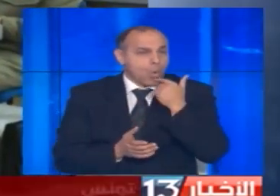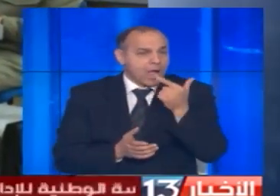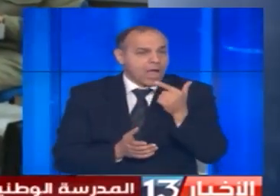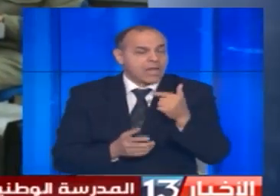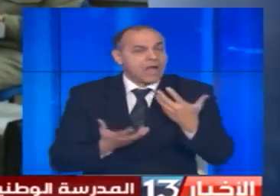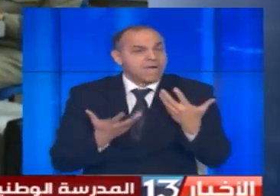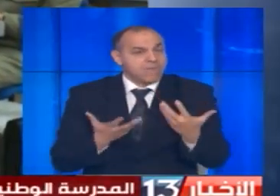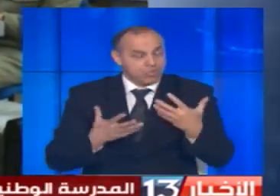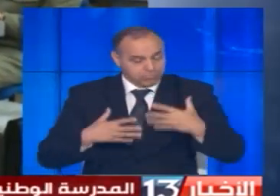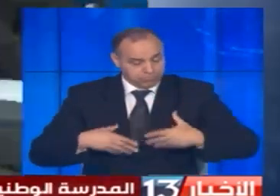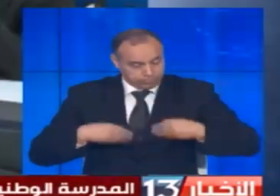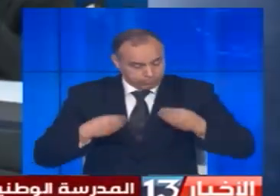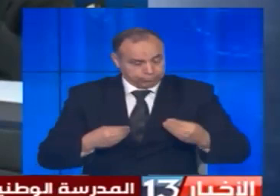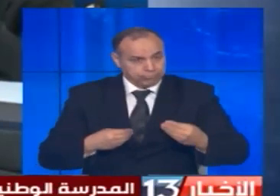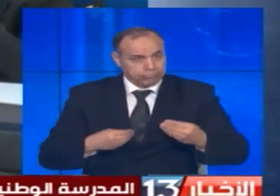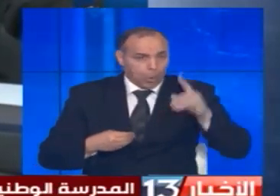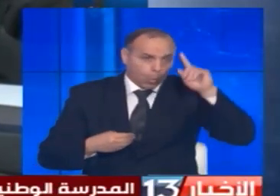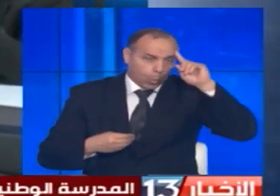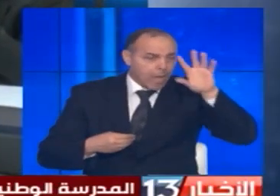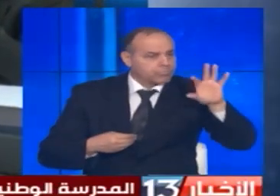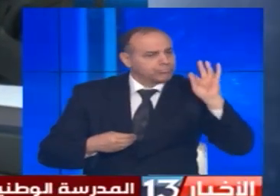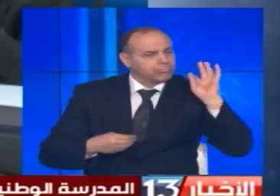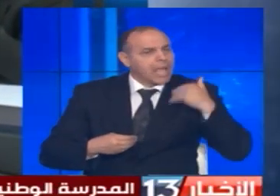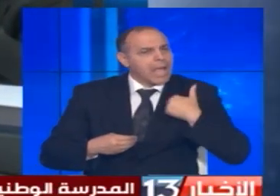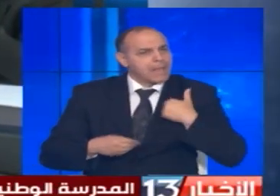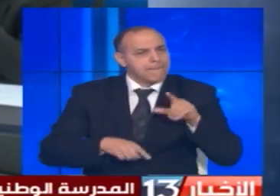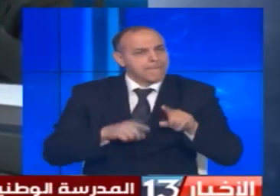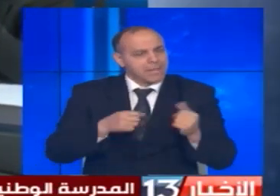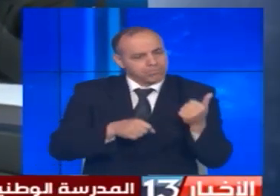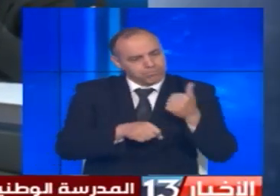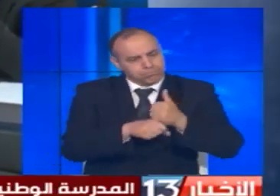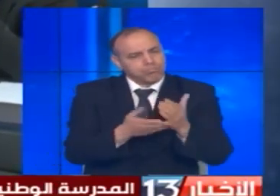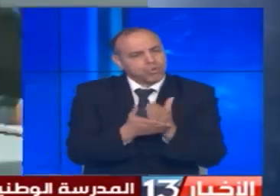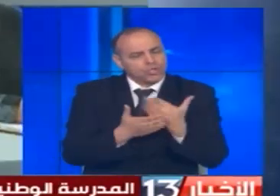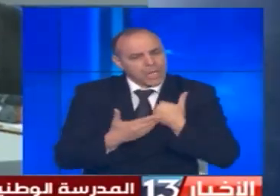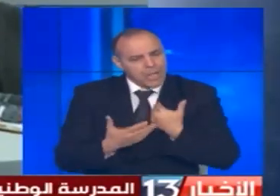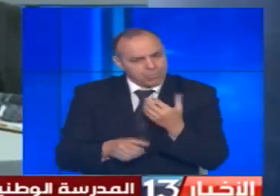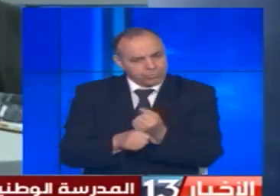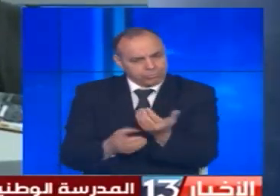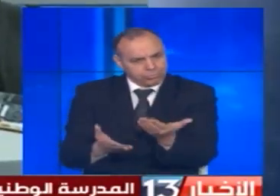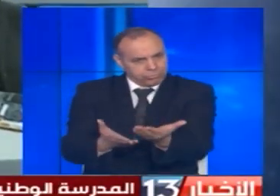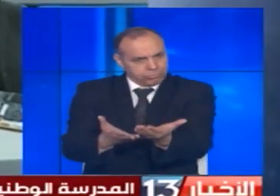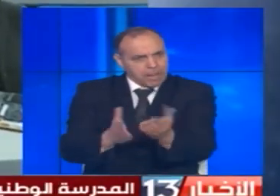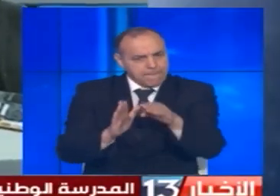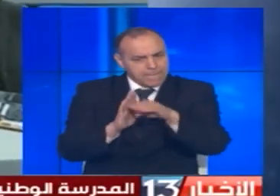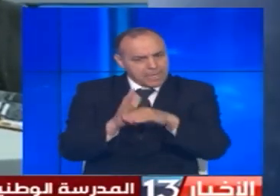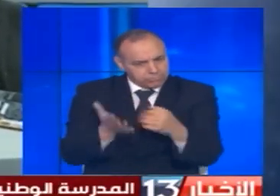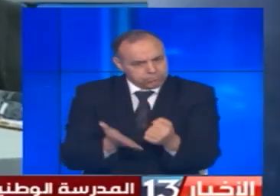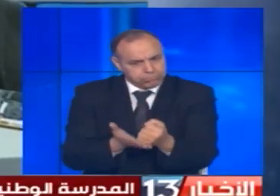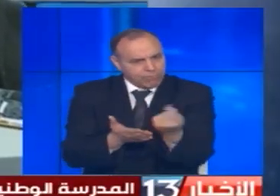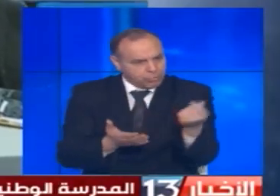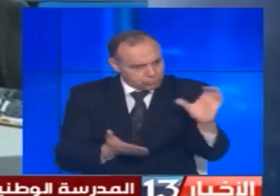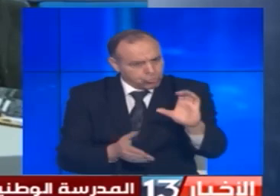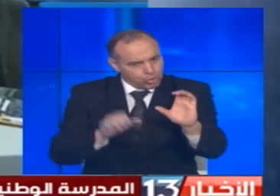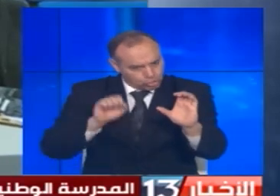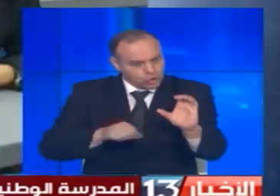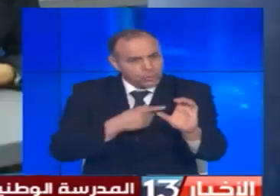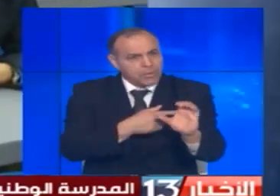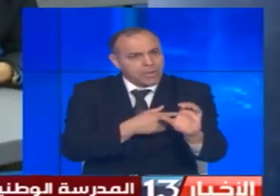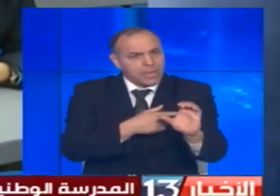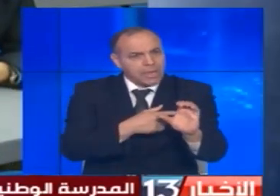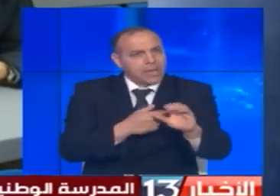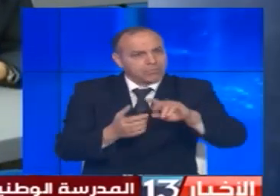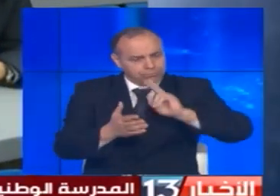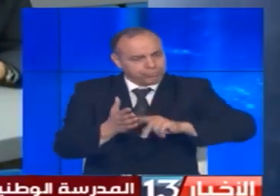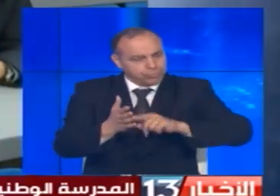يرغب في المغادرة بطريقة اختيارية ويرغب في بعث مشروع بإمكانه الحصول على برنامج إحاطة مالية مع إبرام